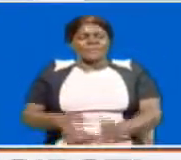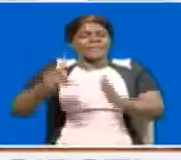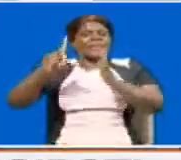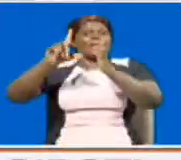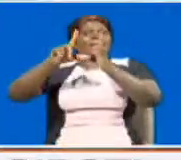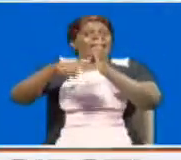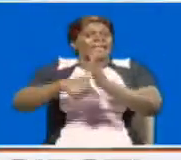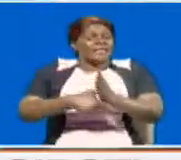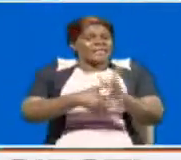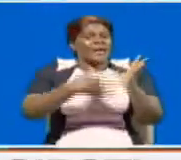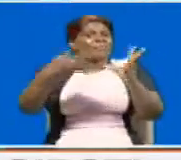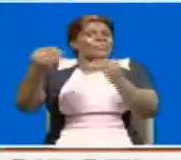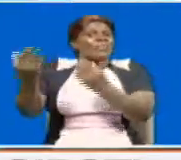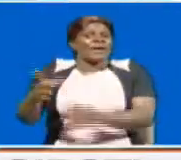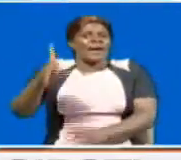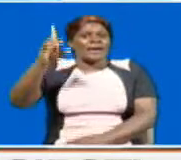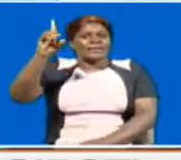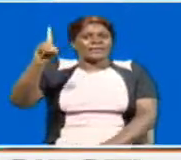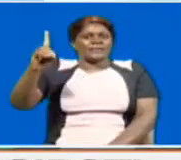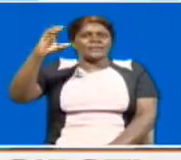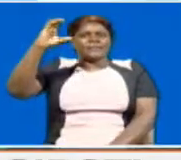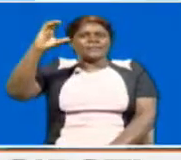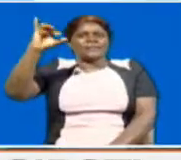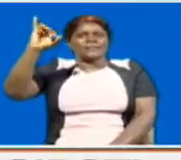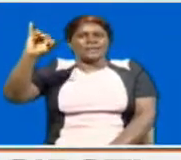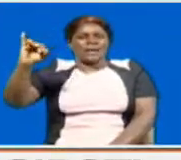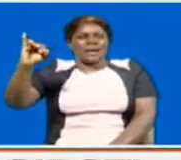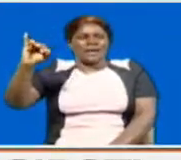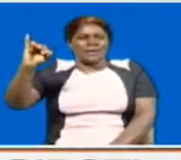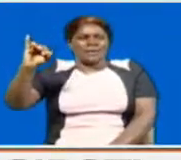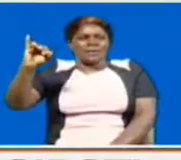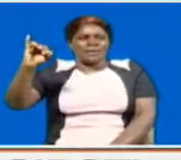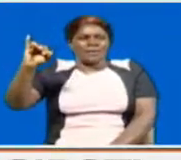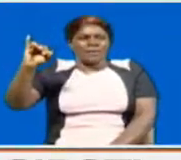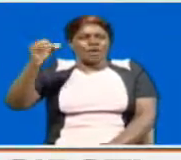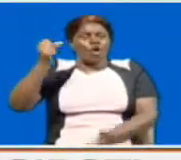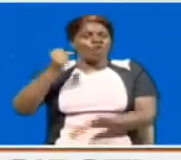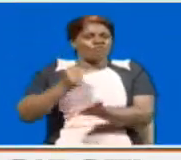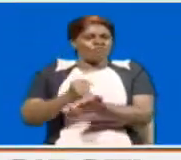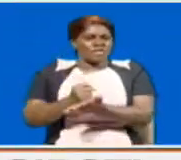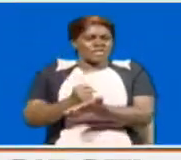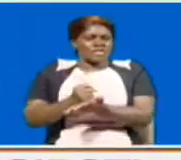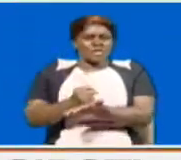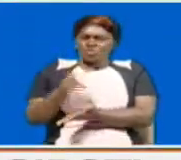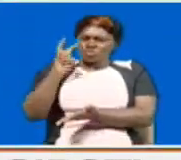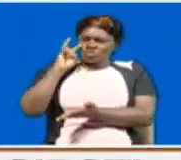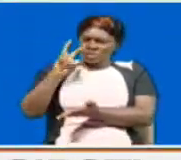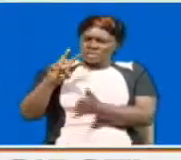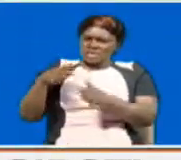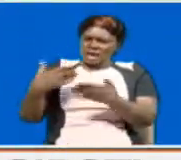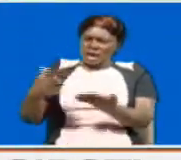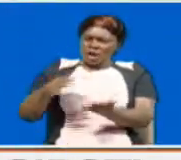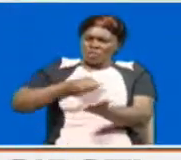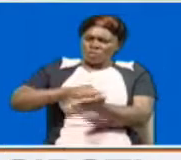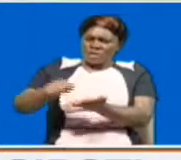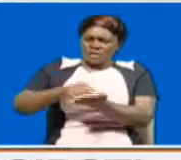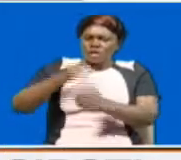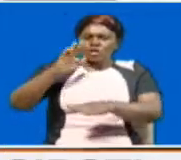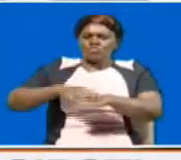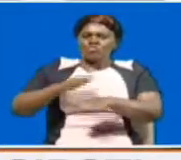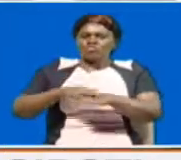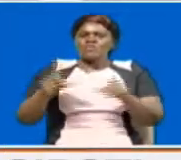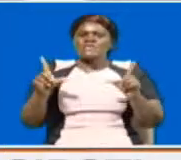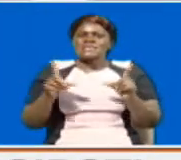Baadaye Waziri Kindiki alisafiri kuelekea katika makao makuu ya upelelezi DCI ili kukagua shughuli ya utoaji wa vyeti